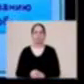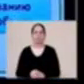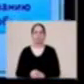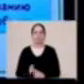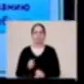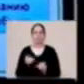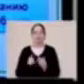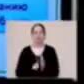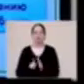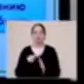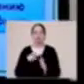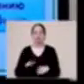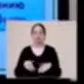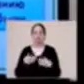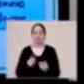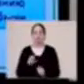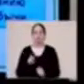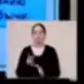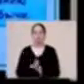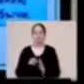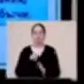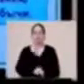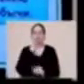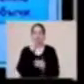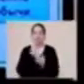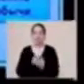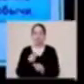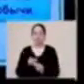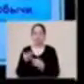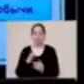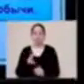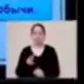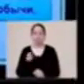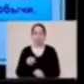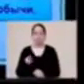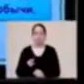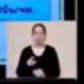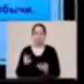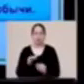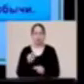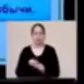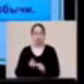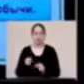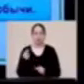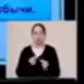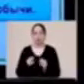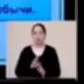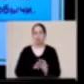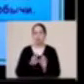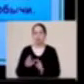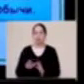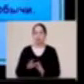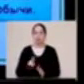А для начала я предлагаю подумать. Внимательно посмотрите на данный слайд. Какой из этих рисунков